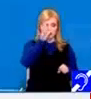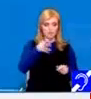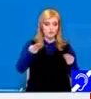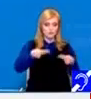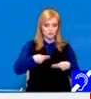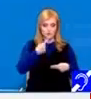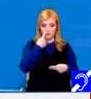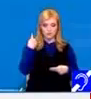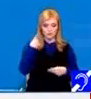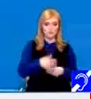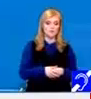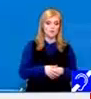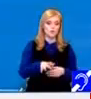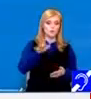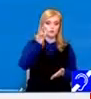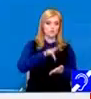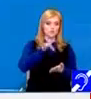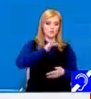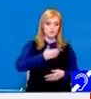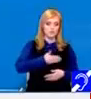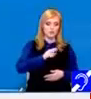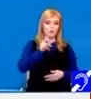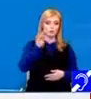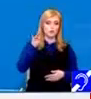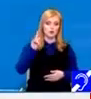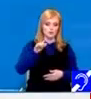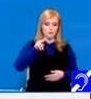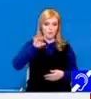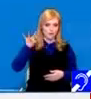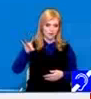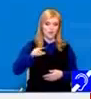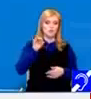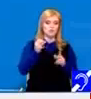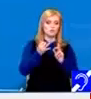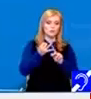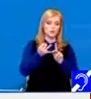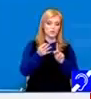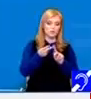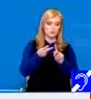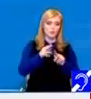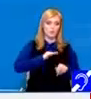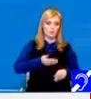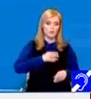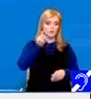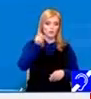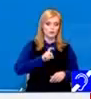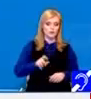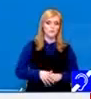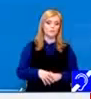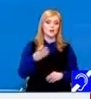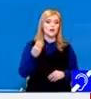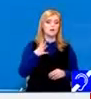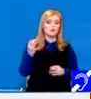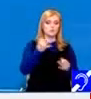le-au semnat recent cu centrala electrică de la Cuciurgan, dar și cu o companie din Ucraina. Paralel, ne